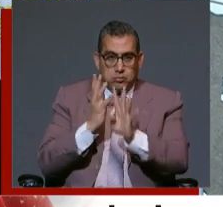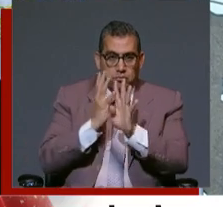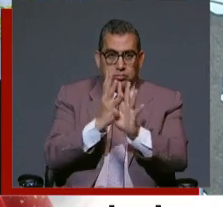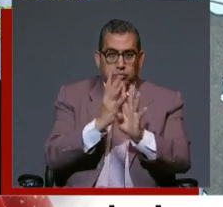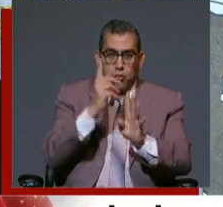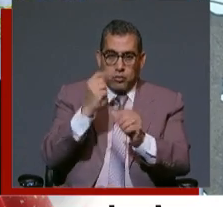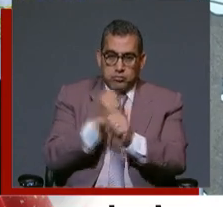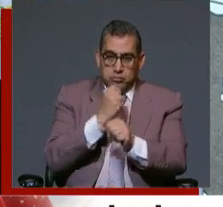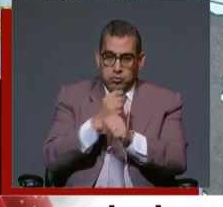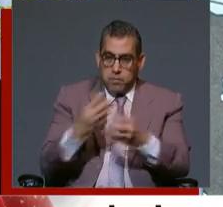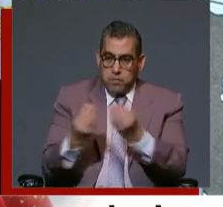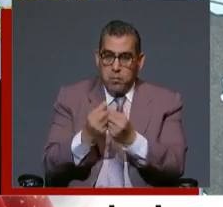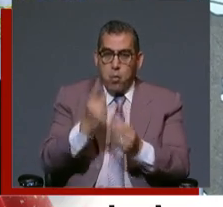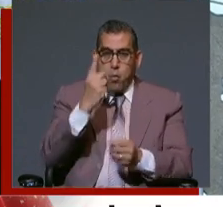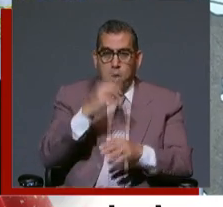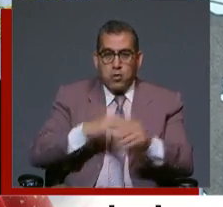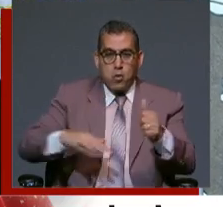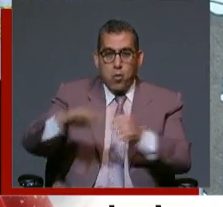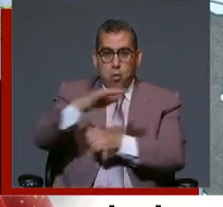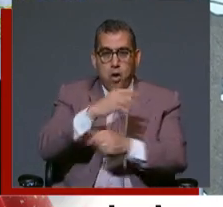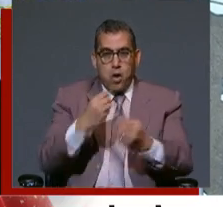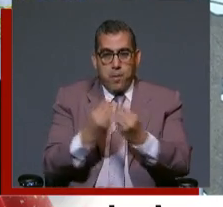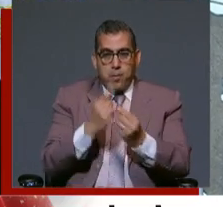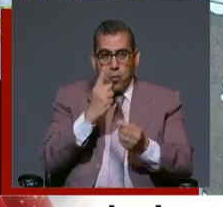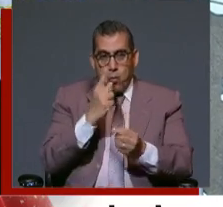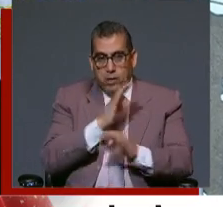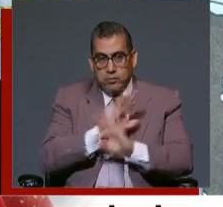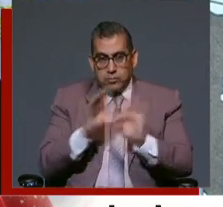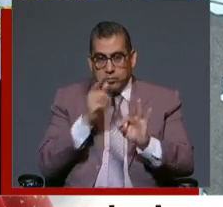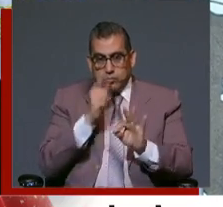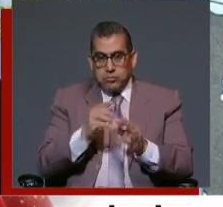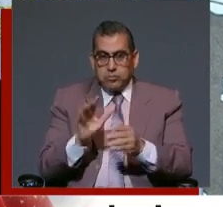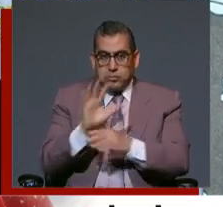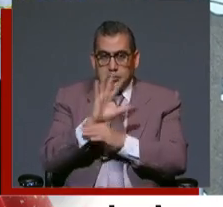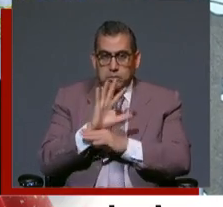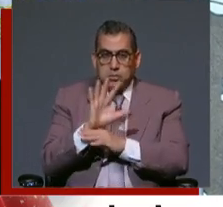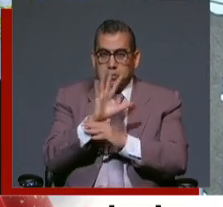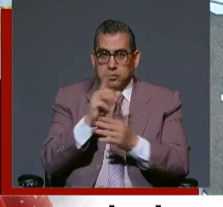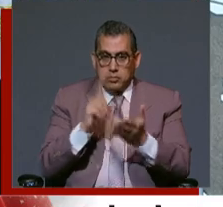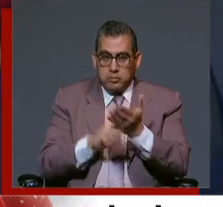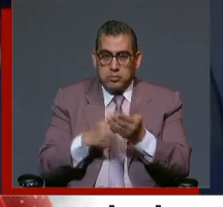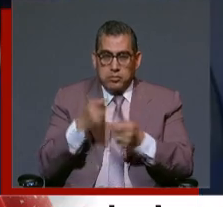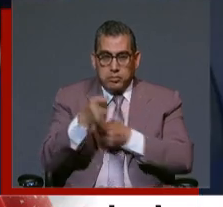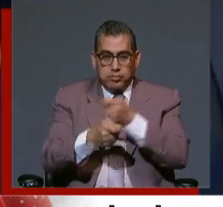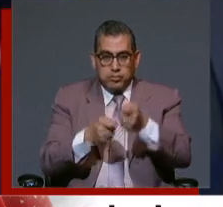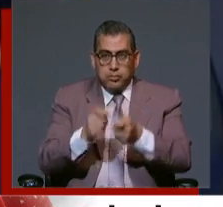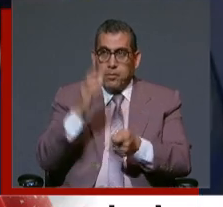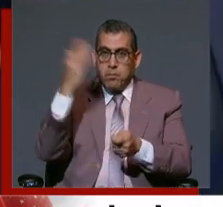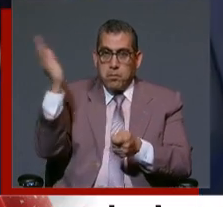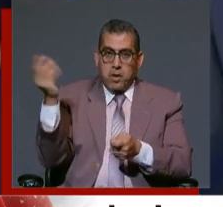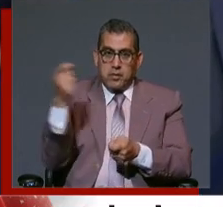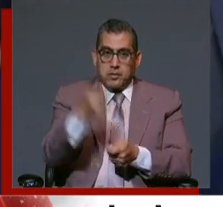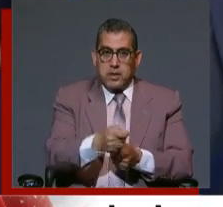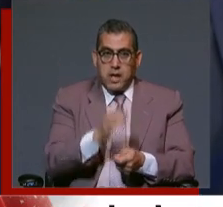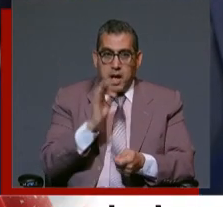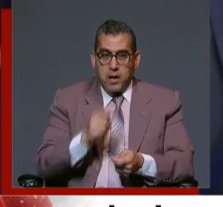جهودهم في عمل جماعي لتحسين جاذبية وفاعلية التمويل الخارجي.